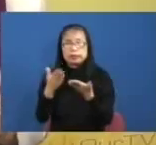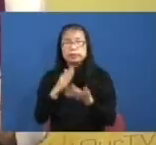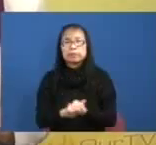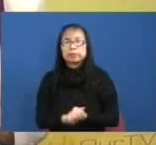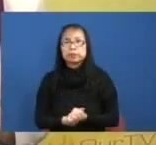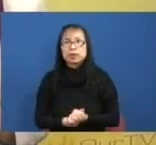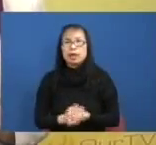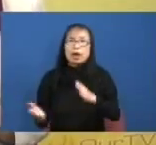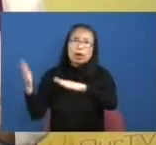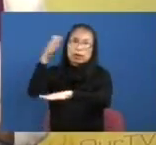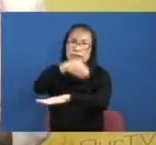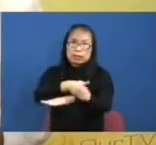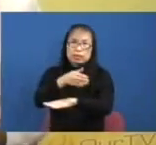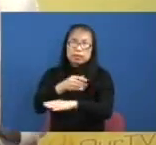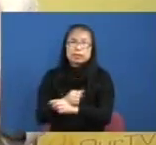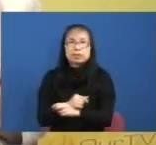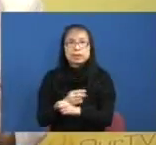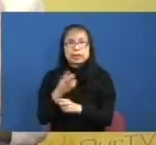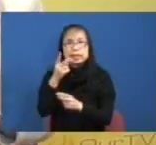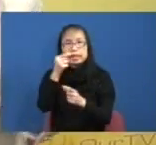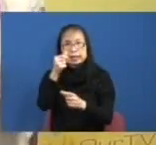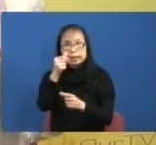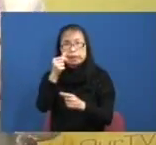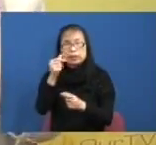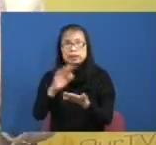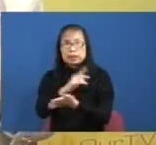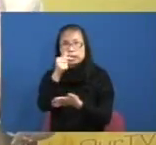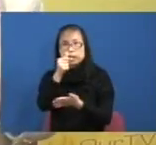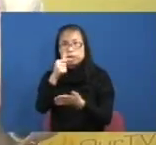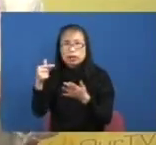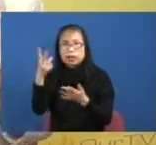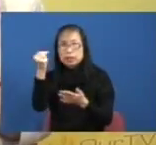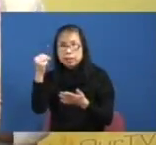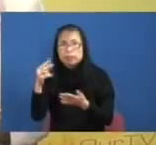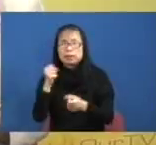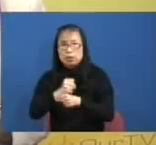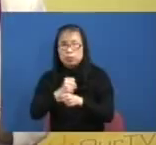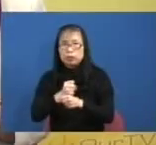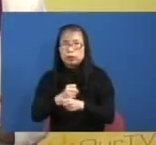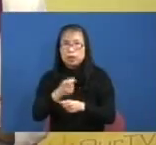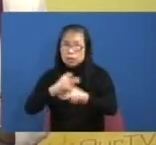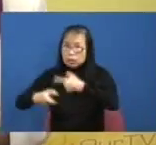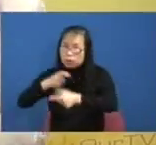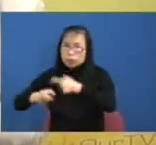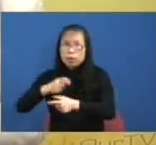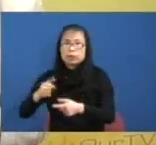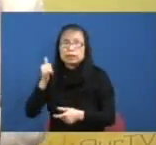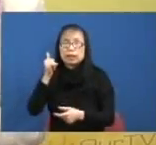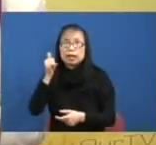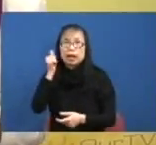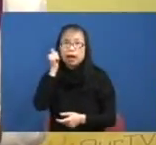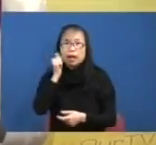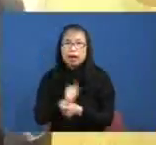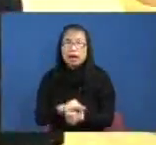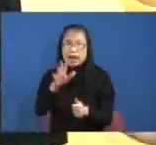即係超過10-20年、20年以上嘅一啲營商嘅一啲老牌 受保